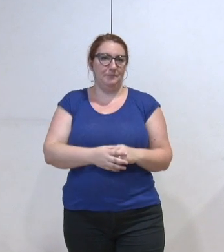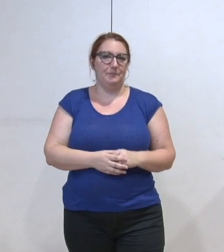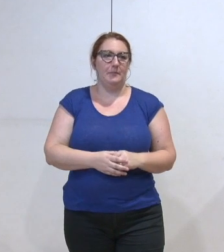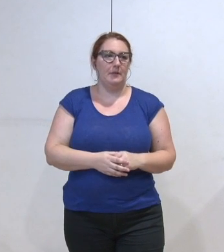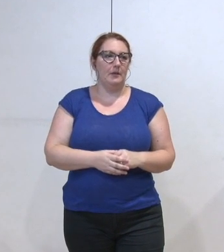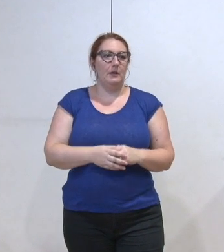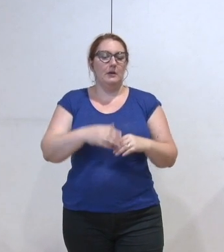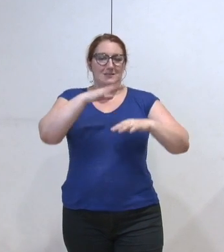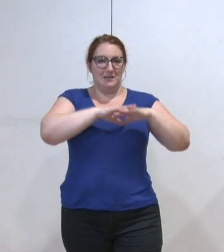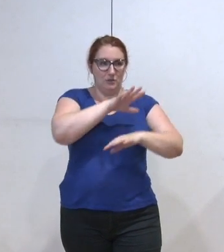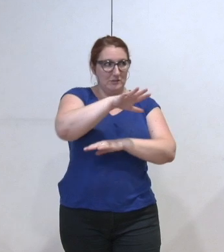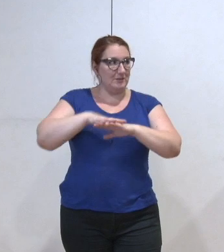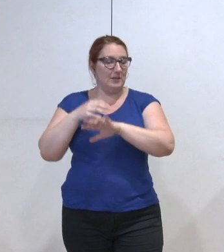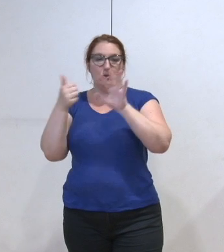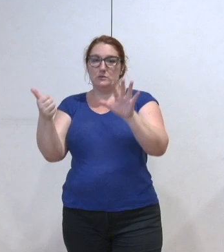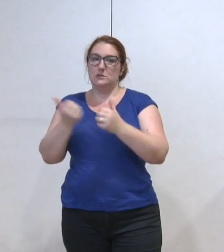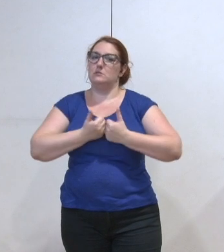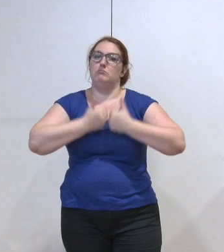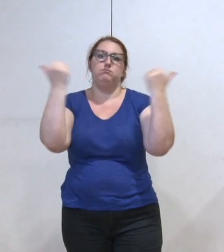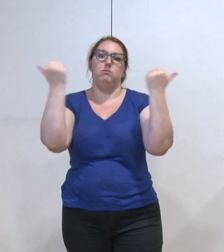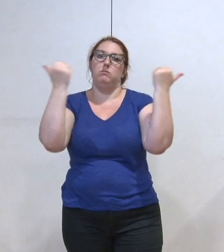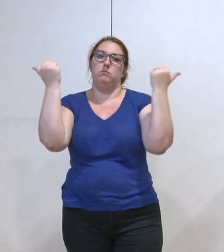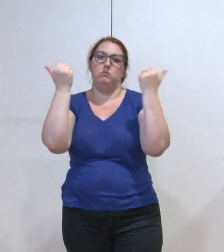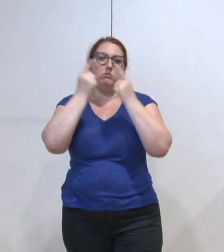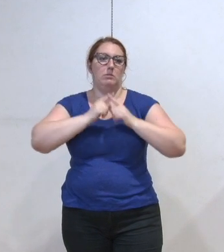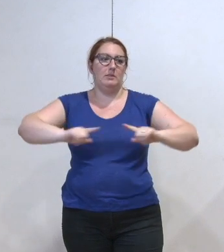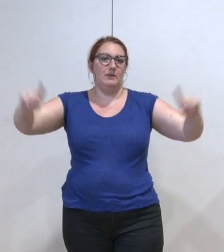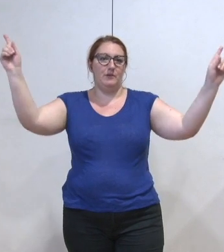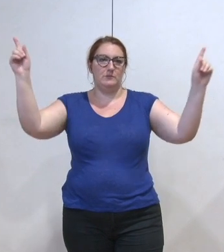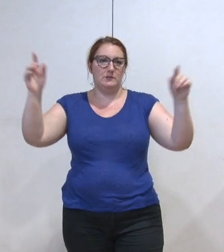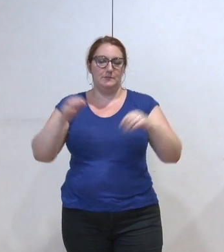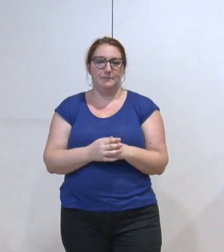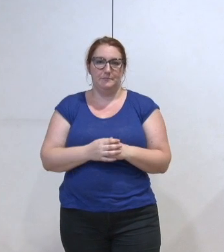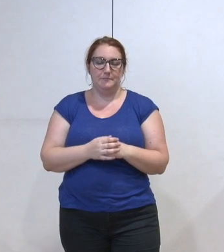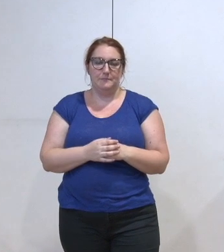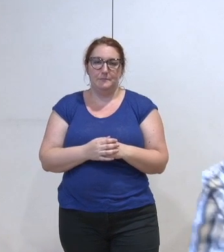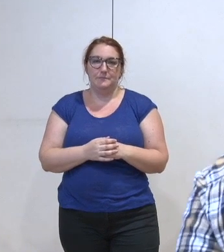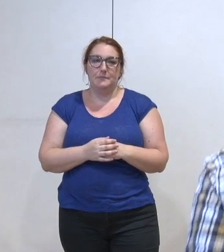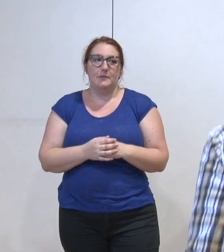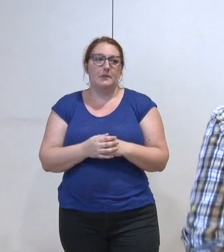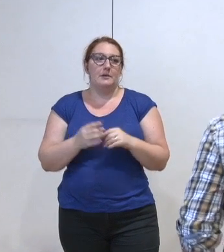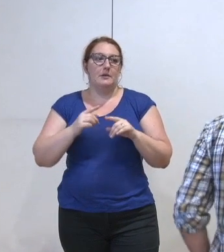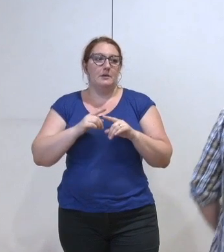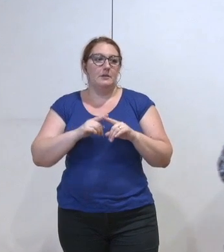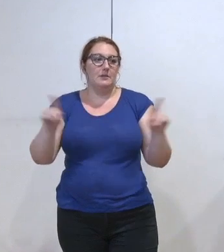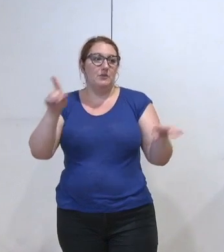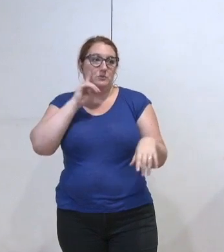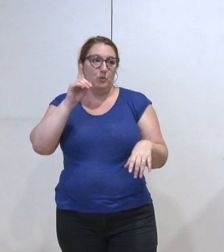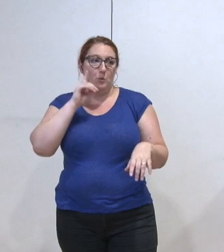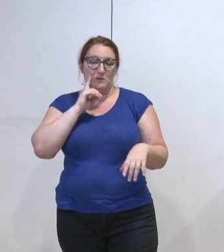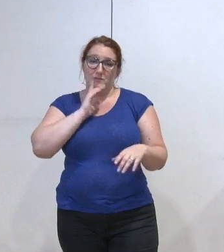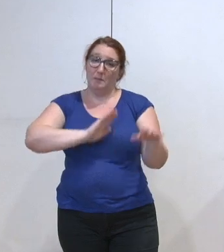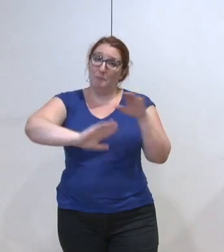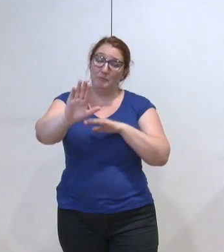au secteurs 5 et 6 est très marquante la la différence vient des caractéristiques du parc de logement c'est